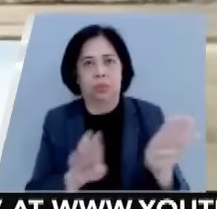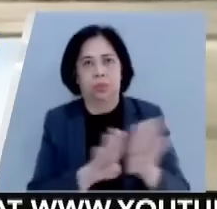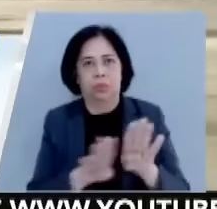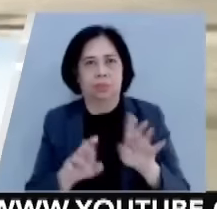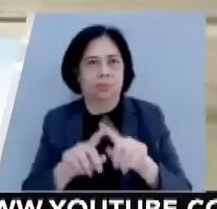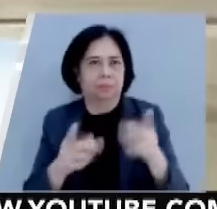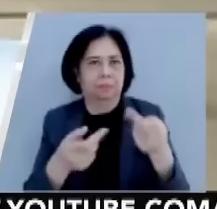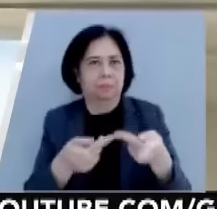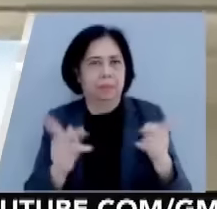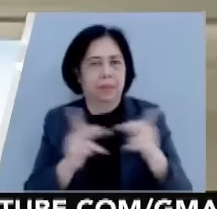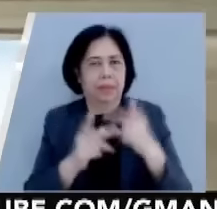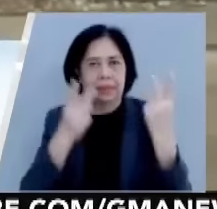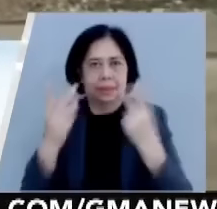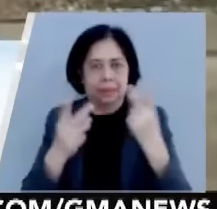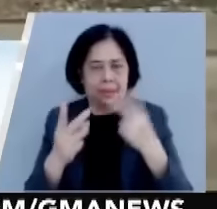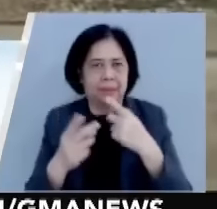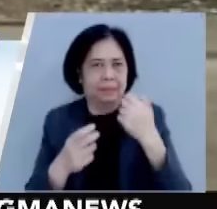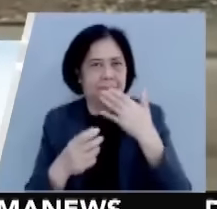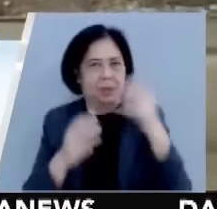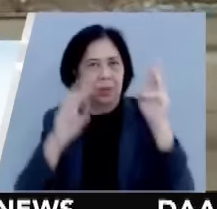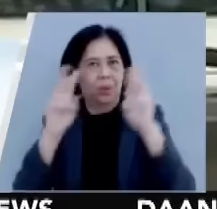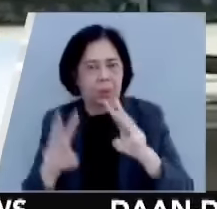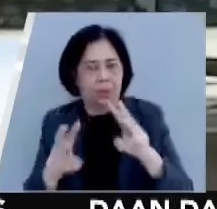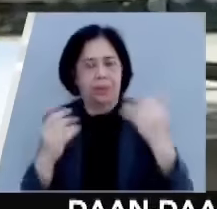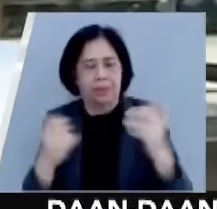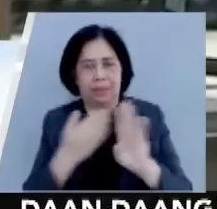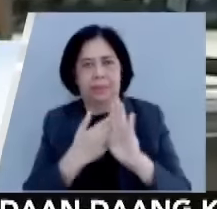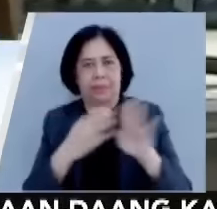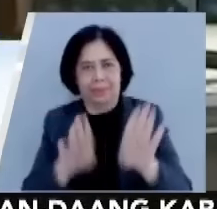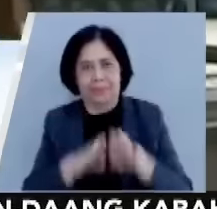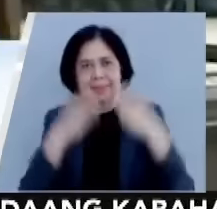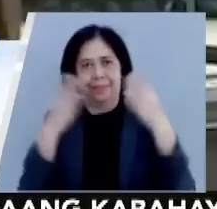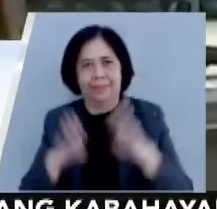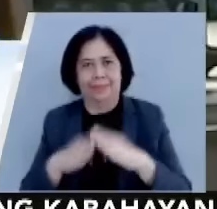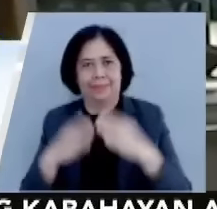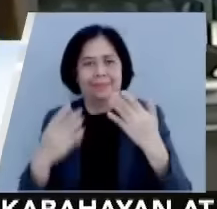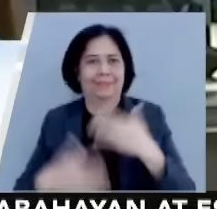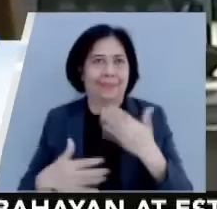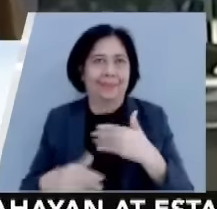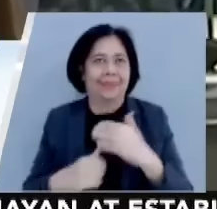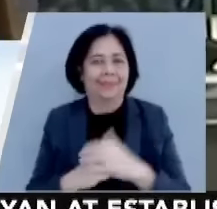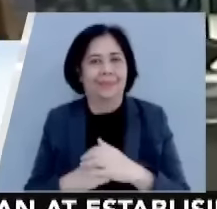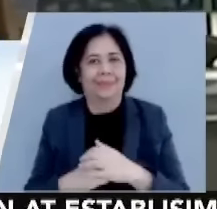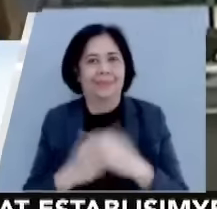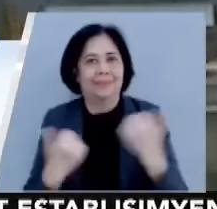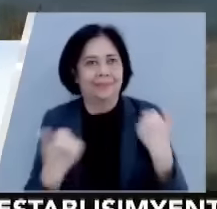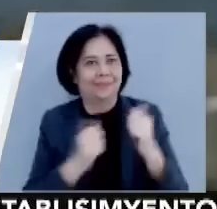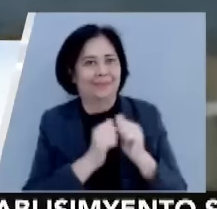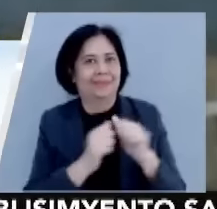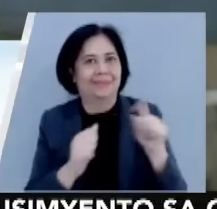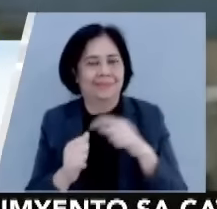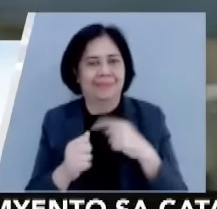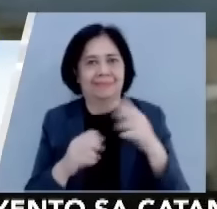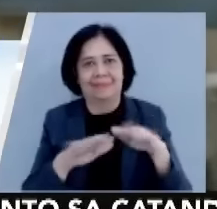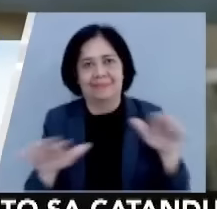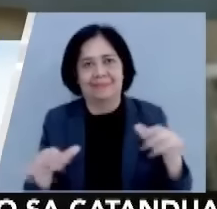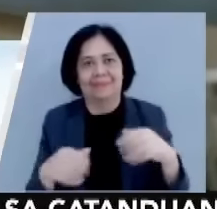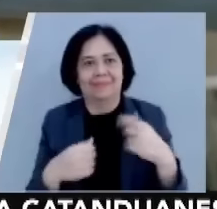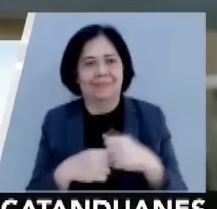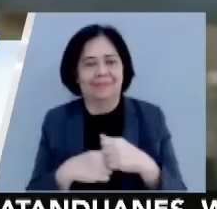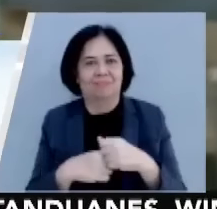kahapon dahil sa masamang panahon, bukas na muli ngayon. Masaya po. May mga kasama po kasi akong bata eh. Sa loob lang kami ng